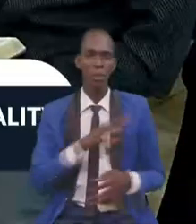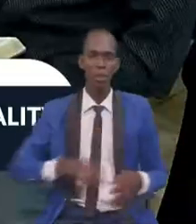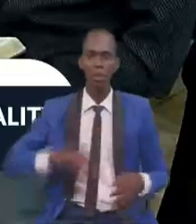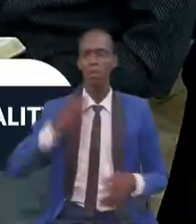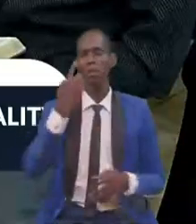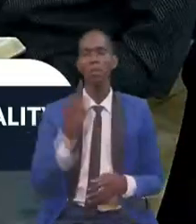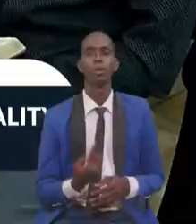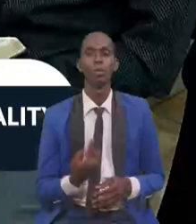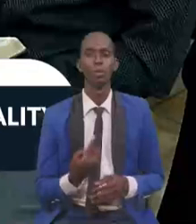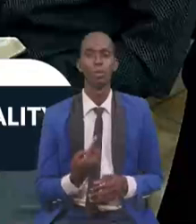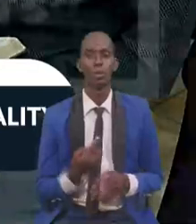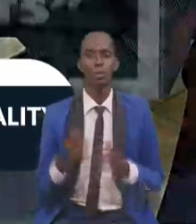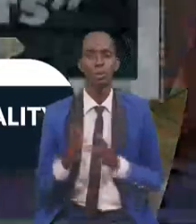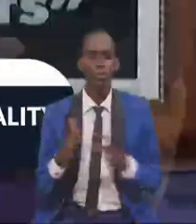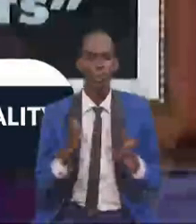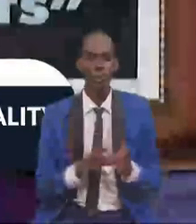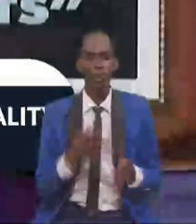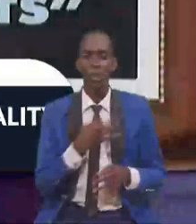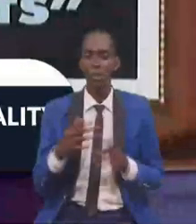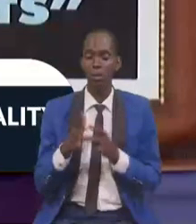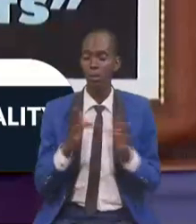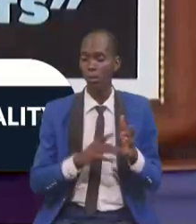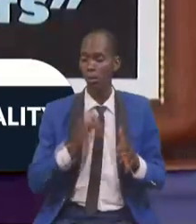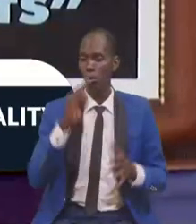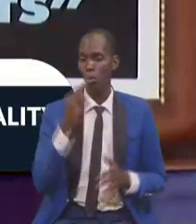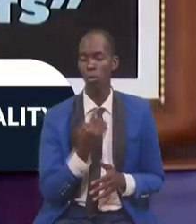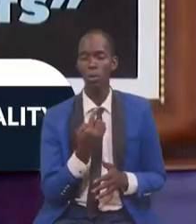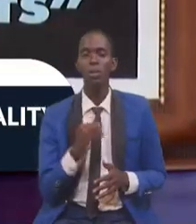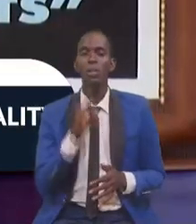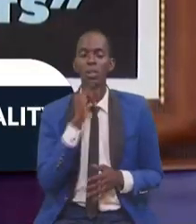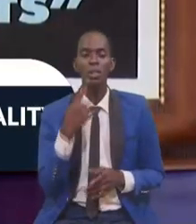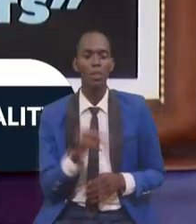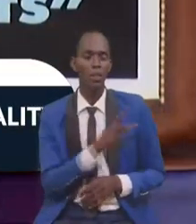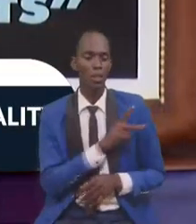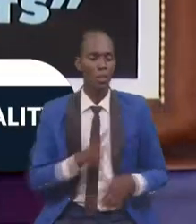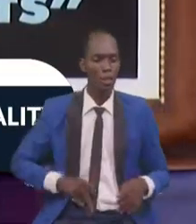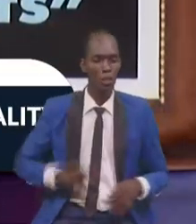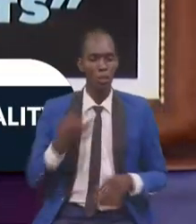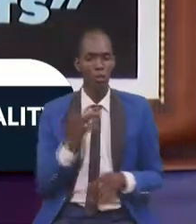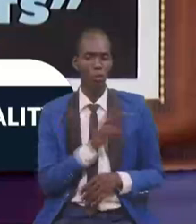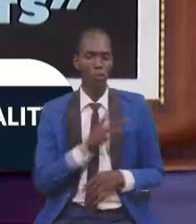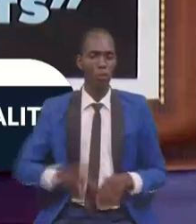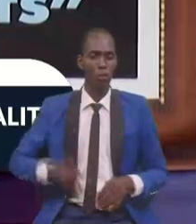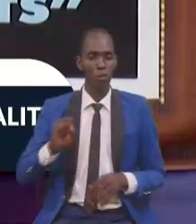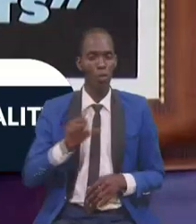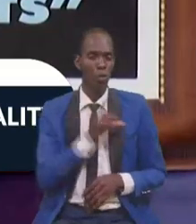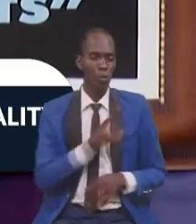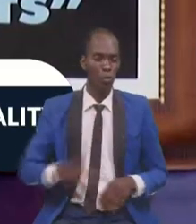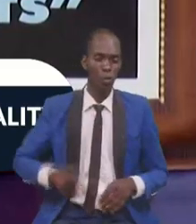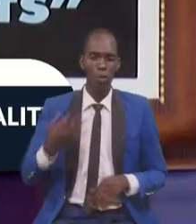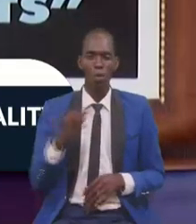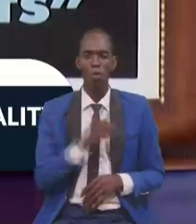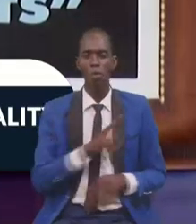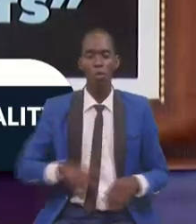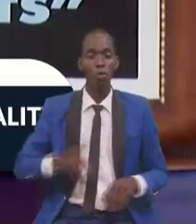seul. Jésus et Jésus seul. Il est le roi des rois et le Seigneur des seigneurs. Et il n'y a